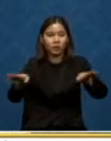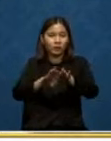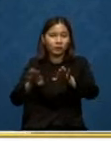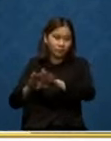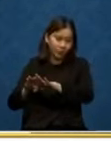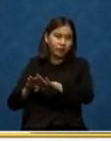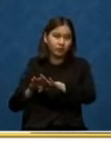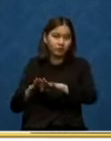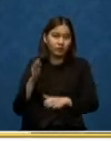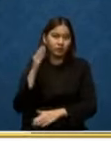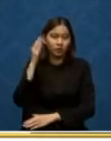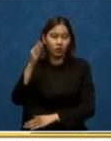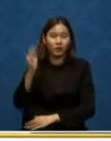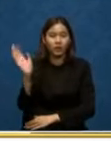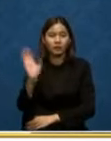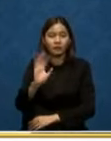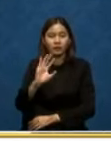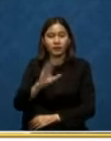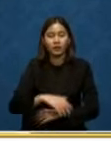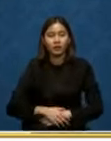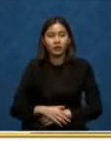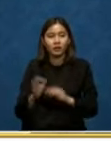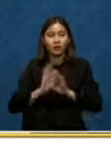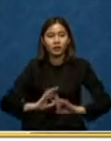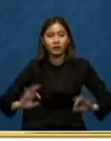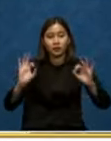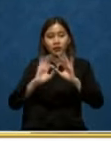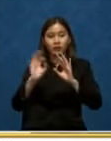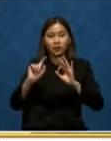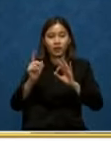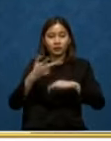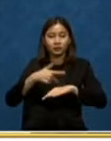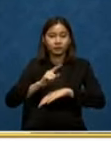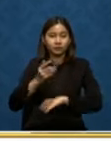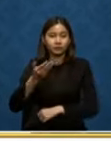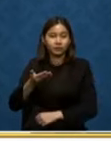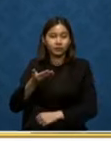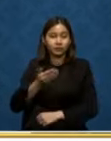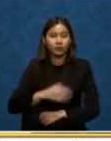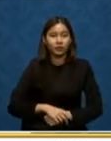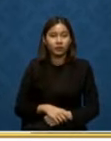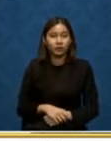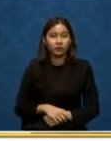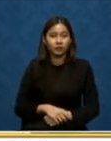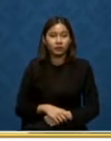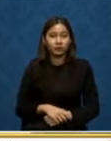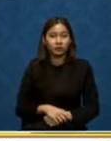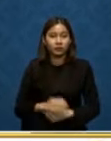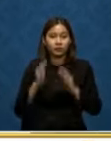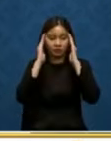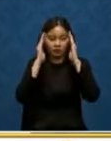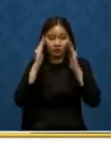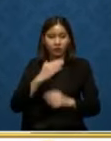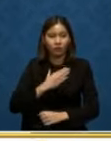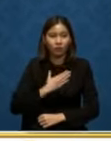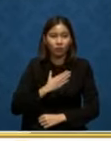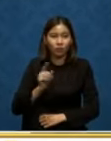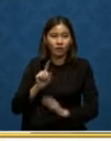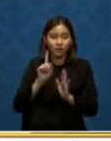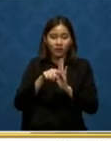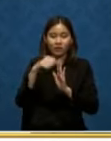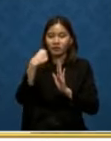ผลิตตกต่ำอีกต่อไปนะครับเพราะฉะนั้นแล้วพี่น้องเอ่ยท่านประธานที่เคารพครับจากความตั้งใจของผมเนี่ย 10นาที